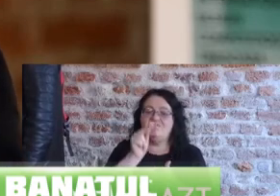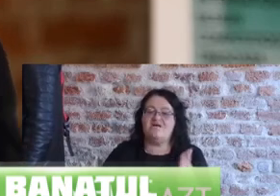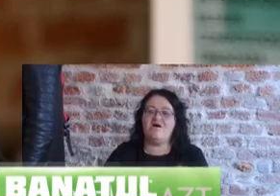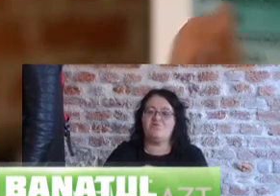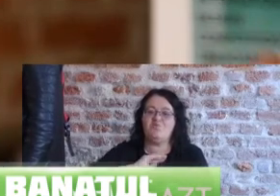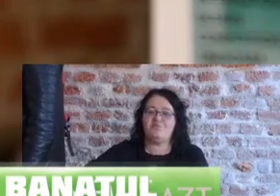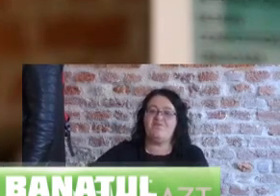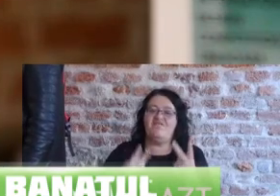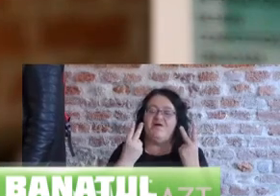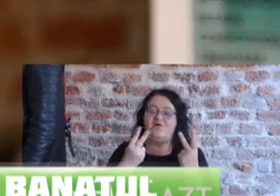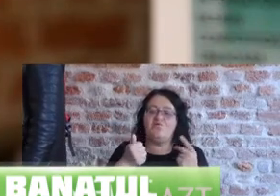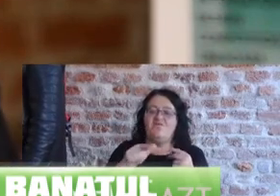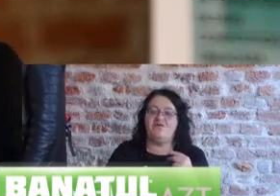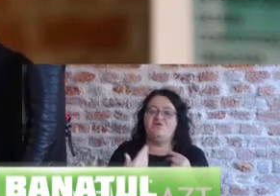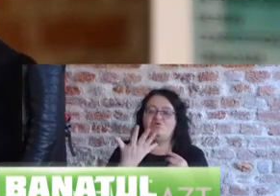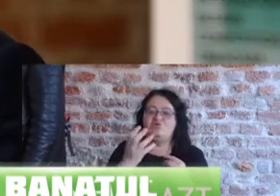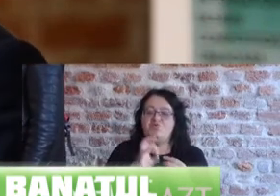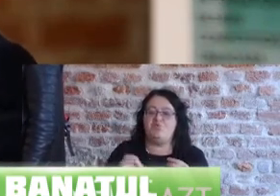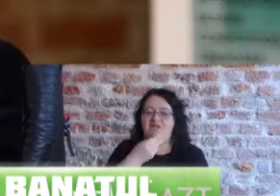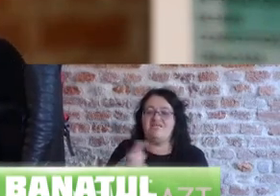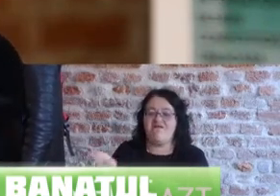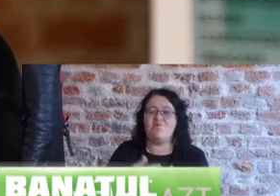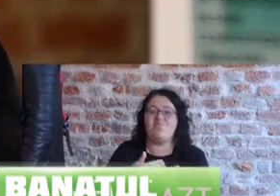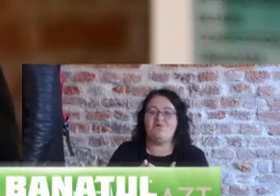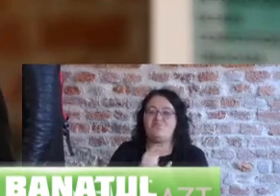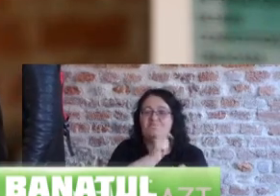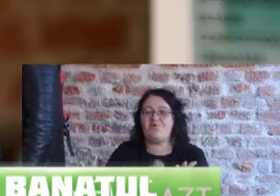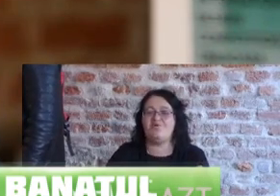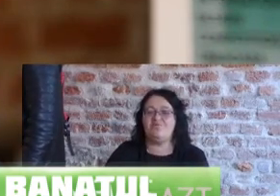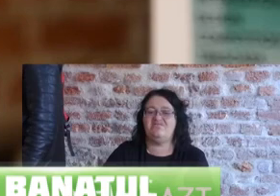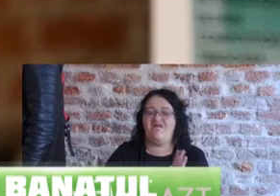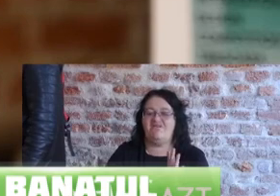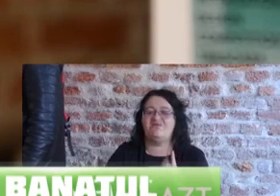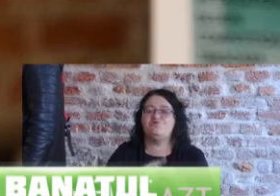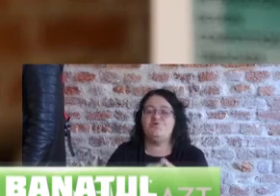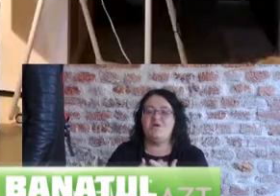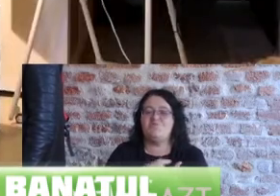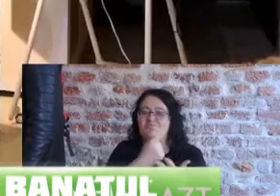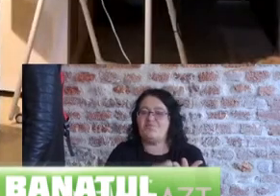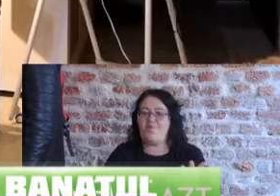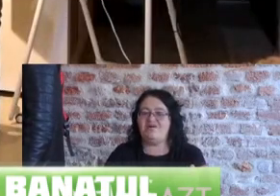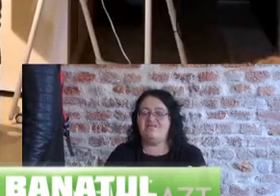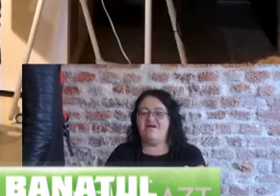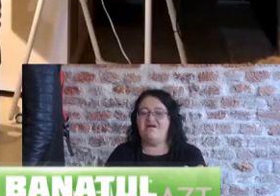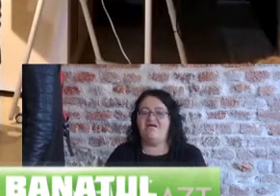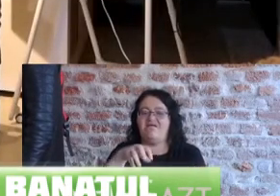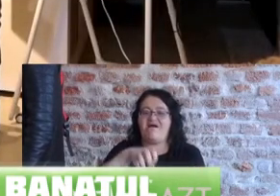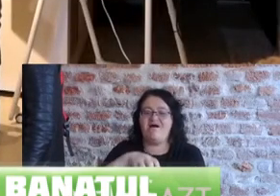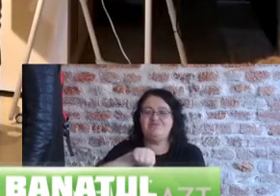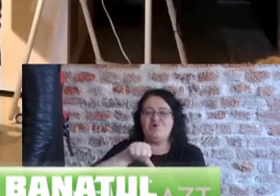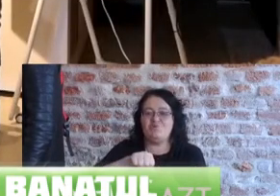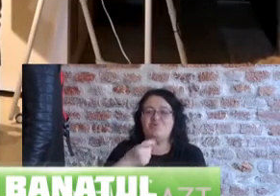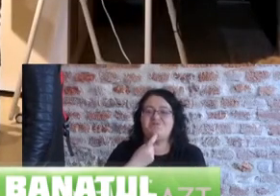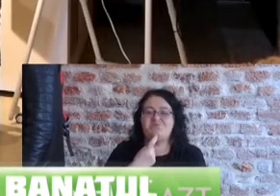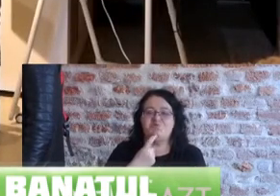cu primăria în valoare de 1,5 milioane de euro pentru proiectul tehnic în sine și pentru proiectarea în sine. Deci nu